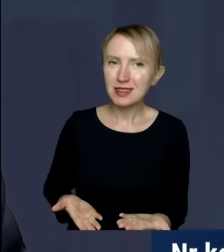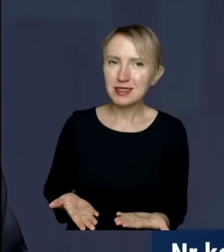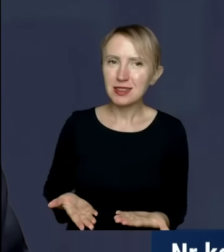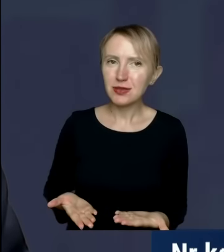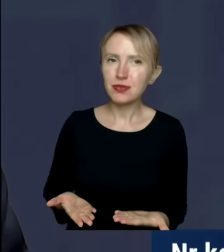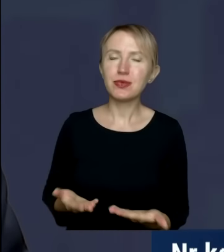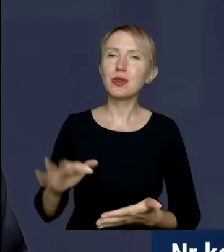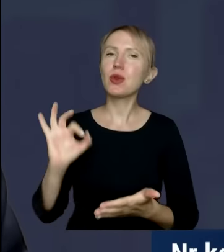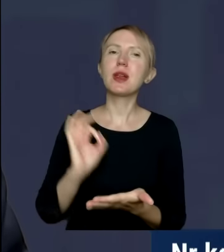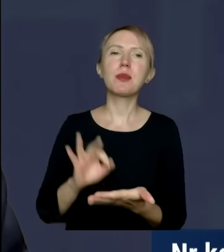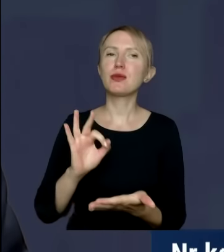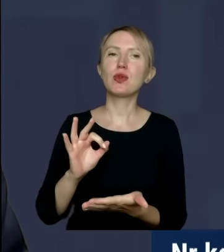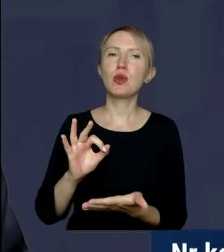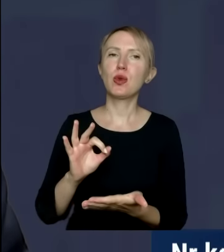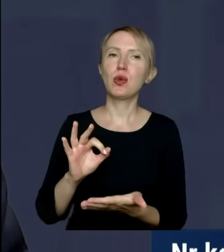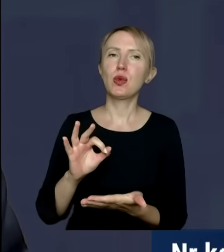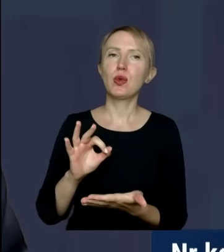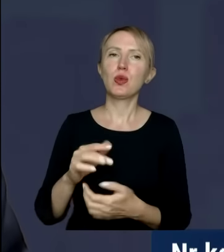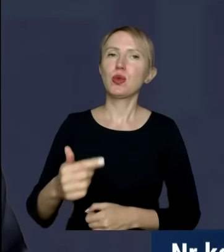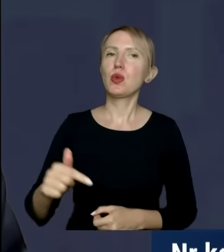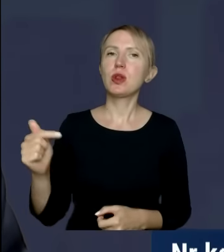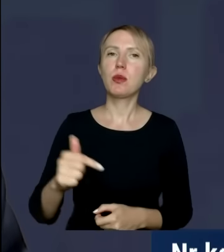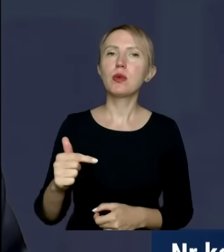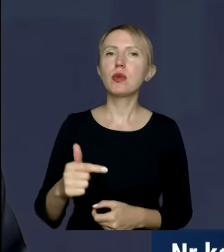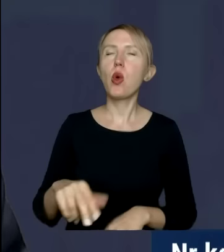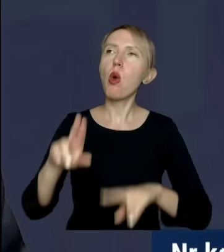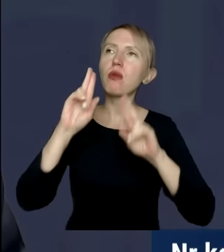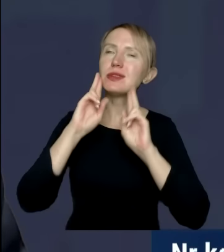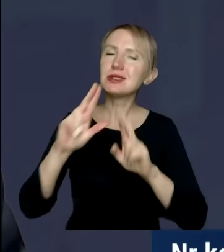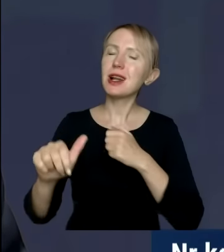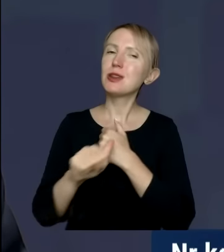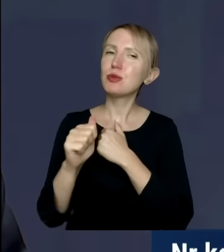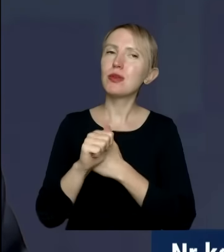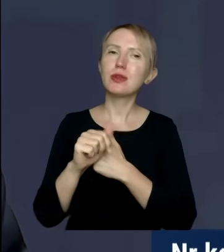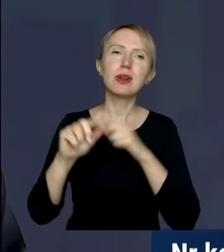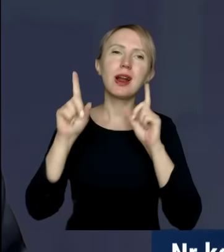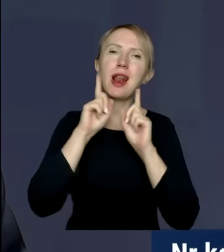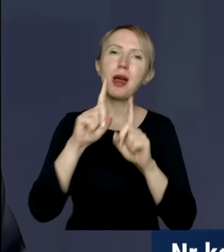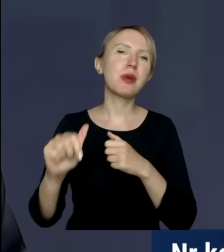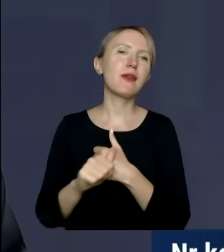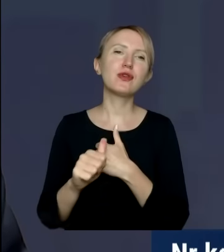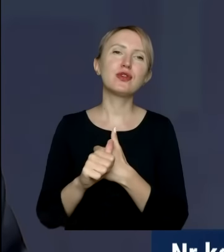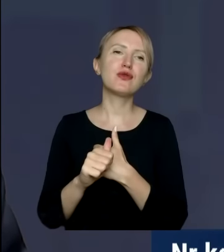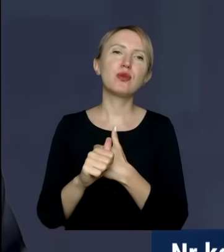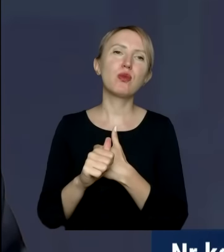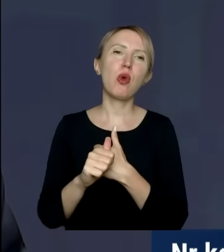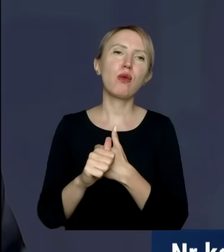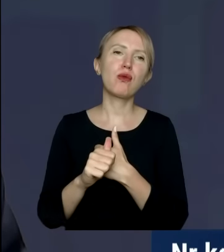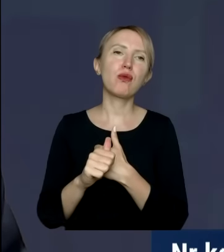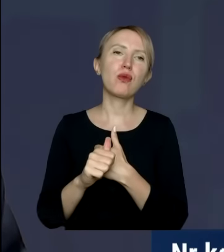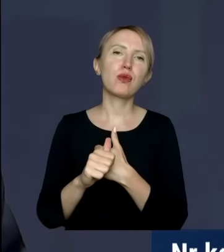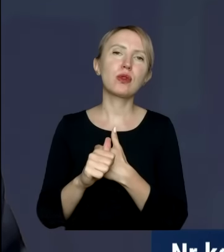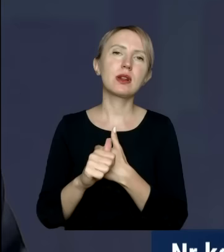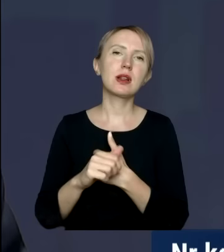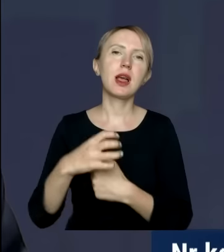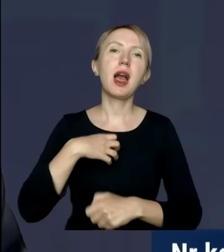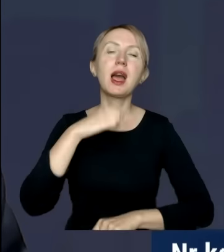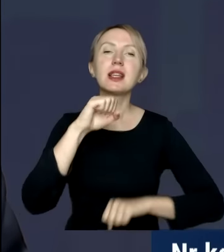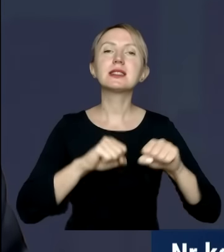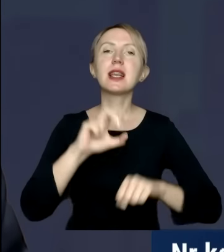to na pewno nie powinno być To może jest oficjalny powód ale faktycznym Powodem jest to że ten sędzia